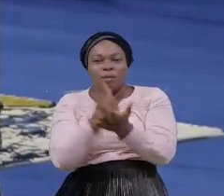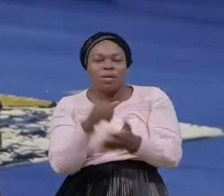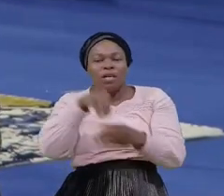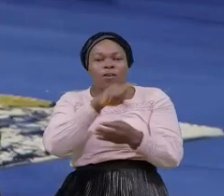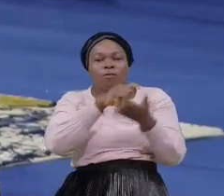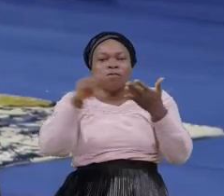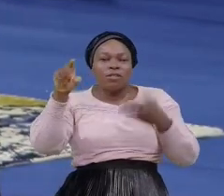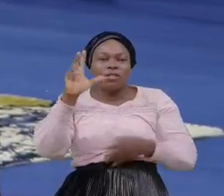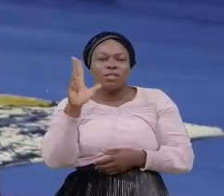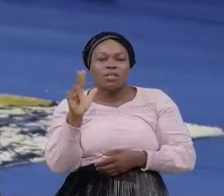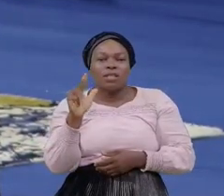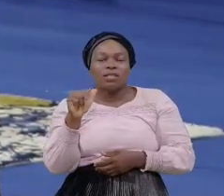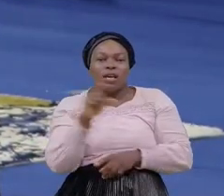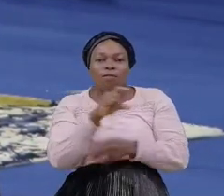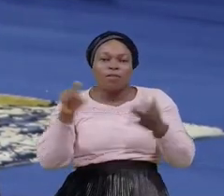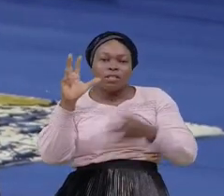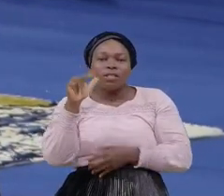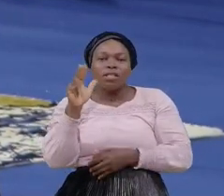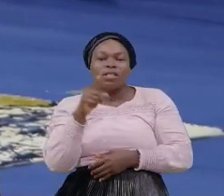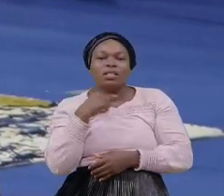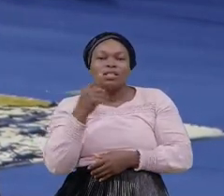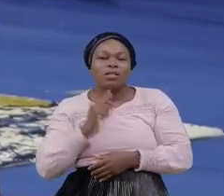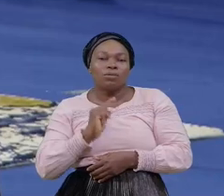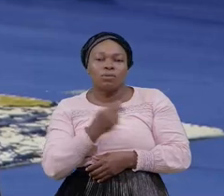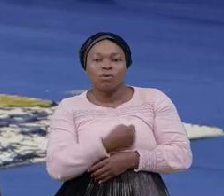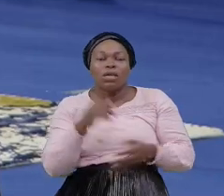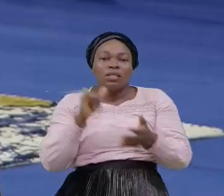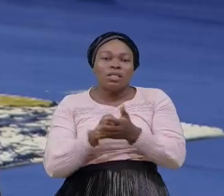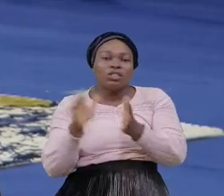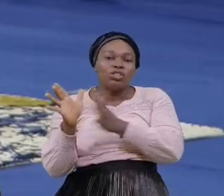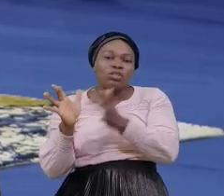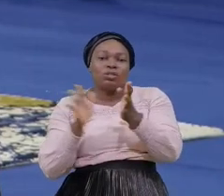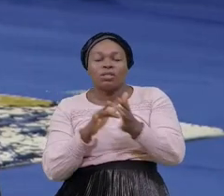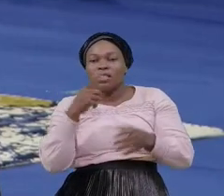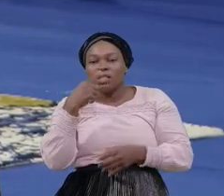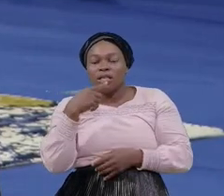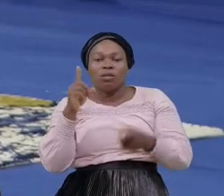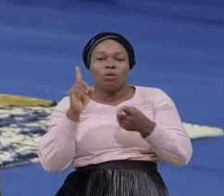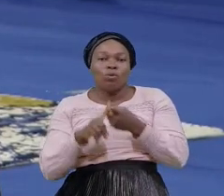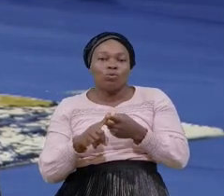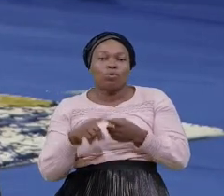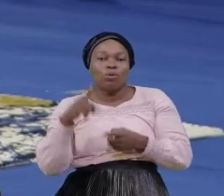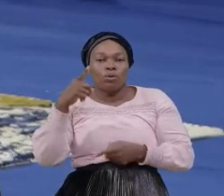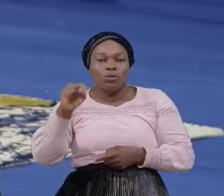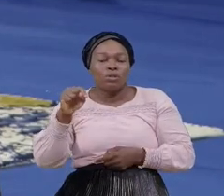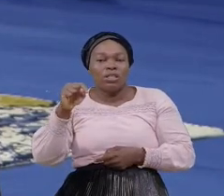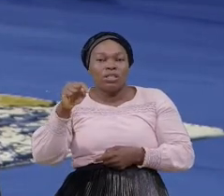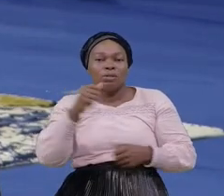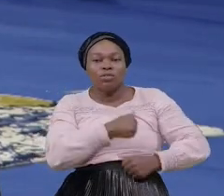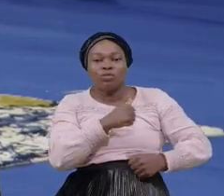13. 13 nous dit, puis Jésus dit au